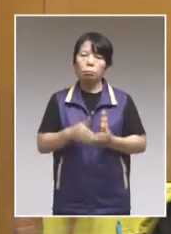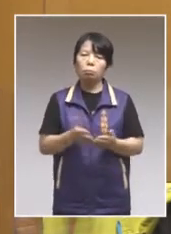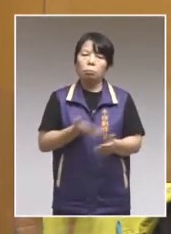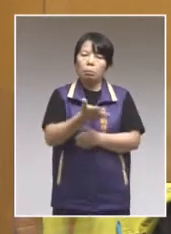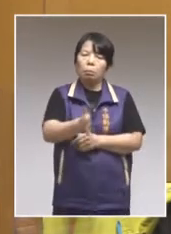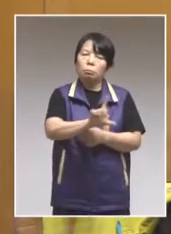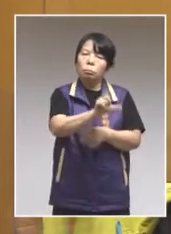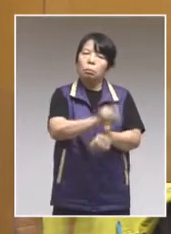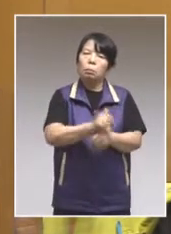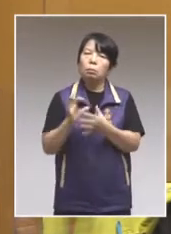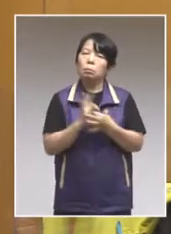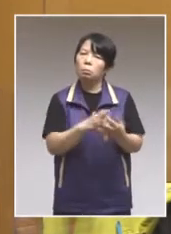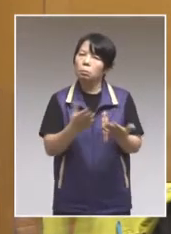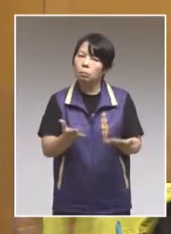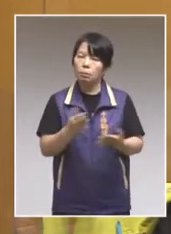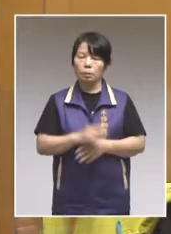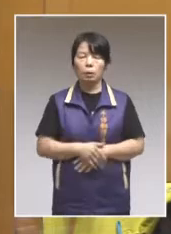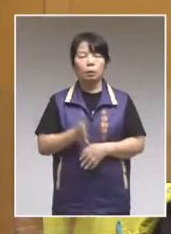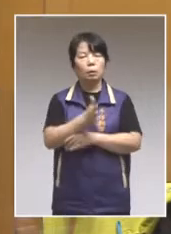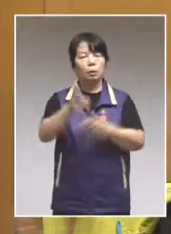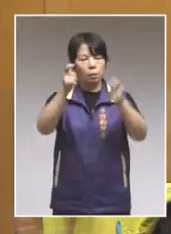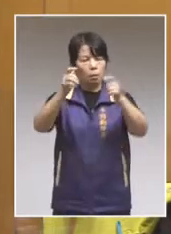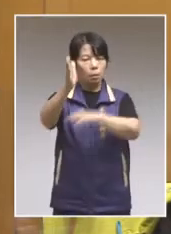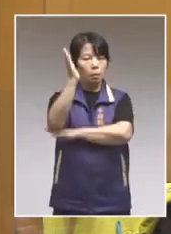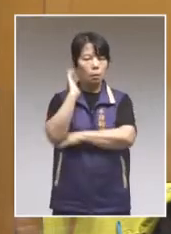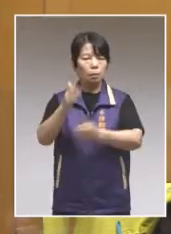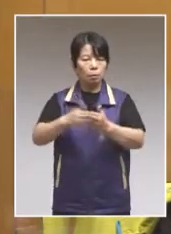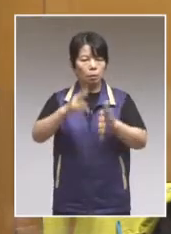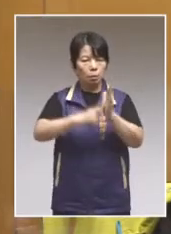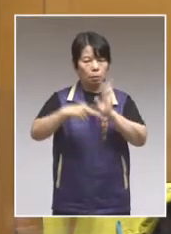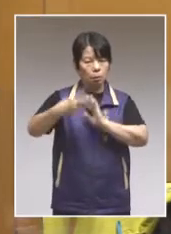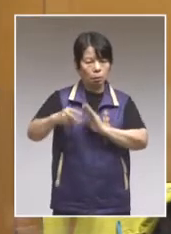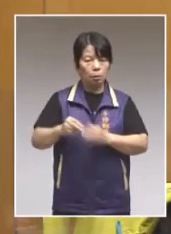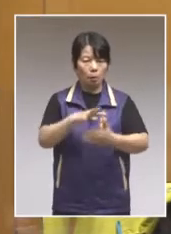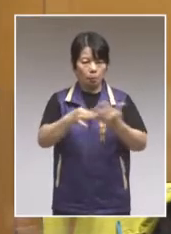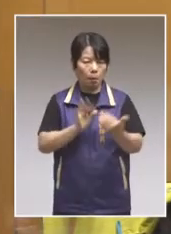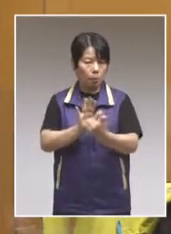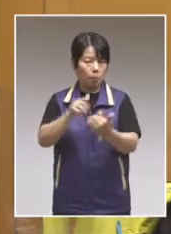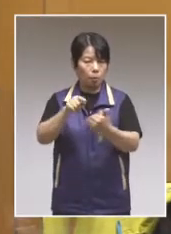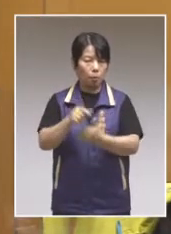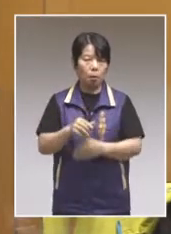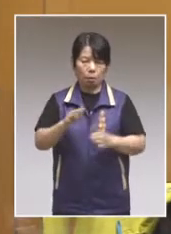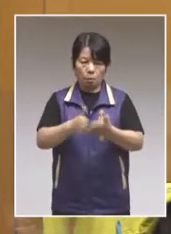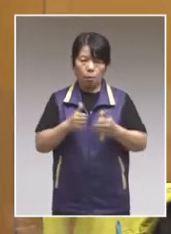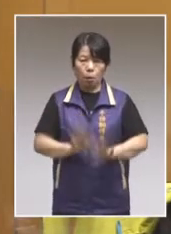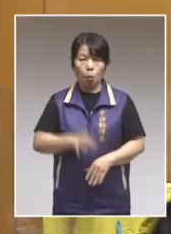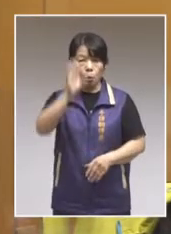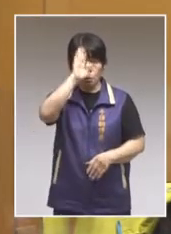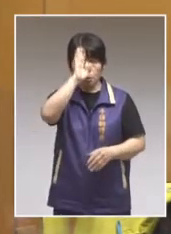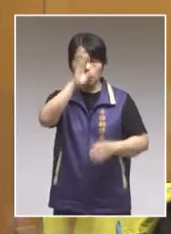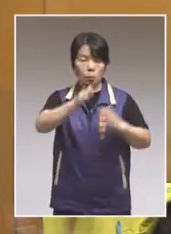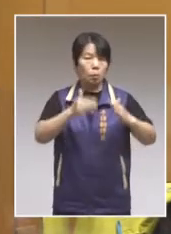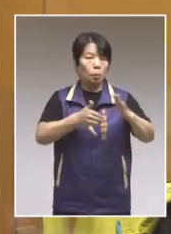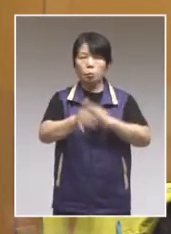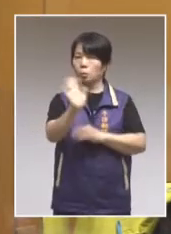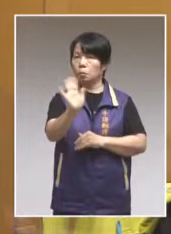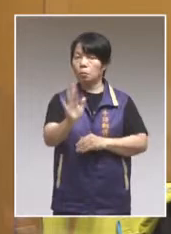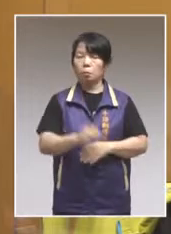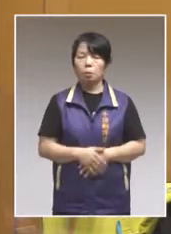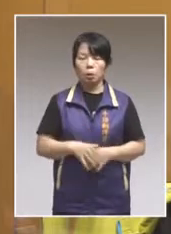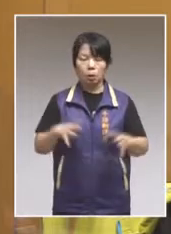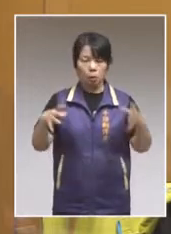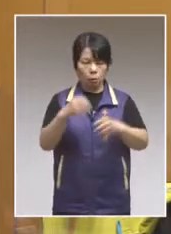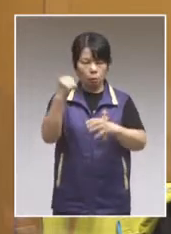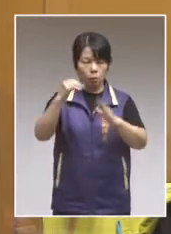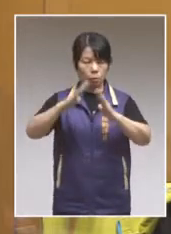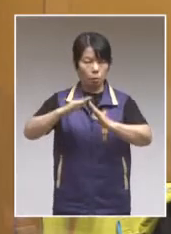以这部分是不是可以再请市府再重申相关的防疫规定，像是不是生病不到校，以及确诊者的同住家